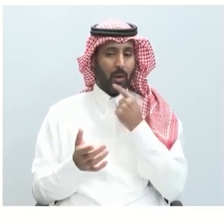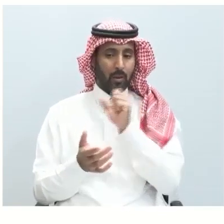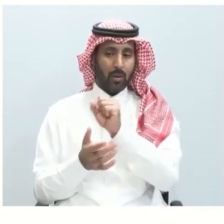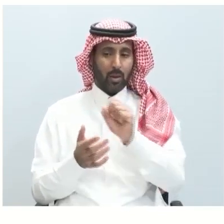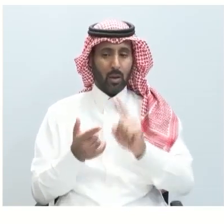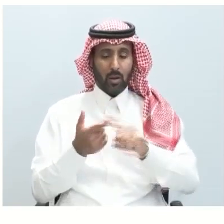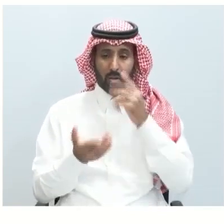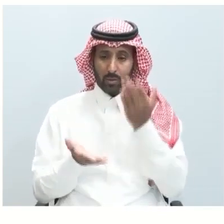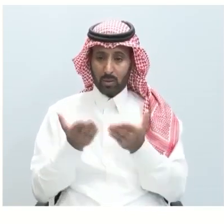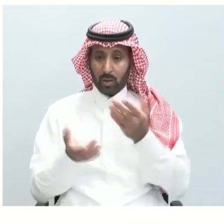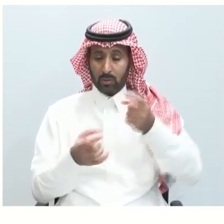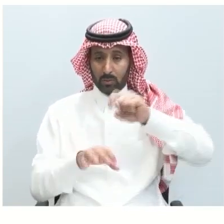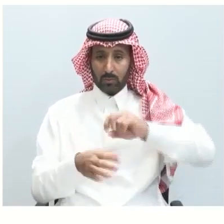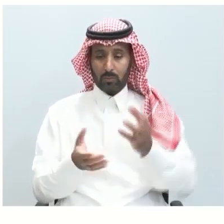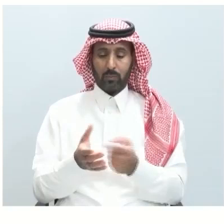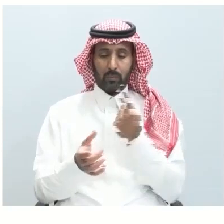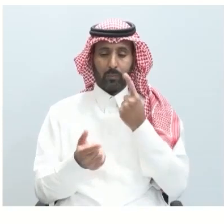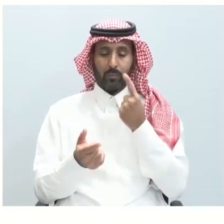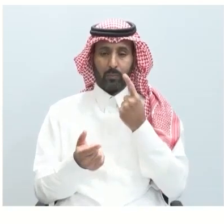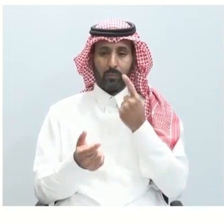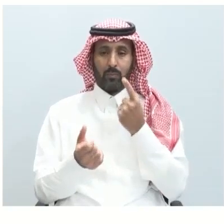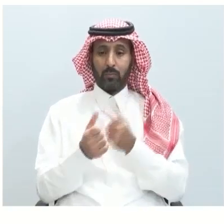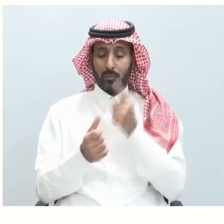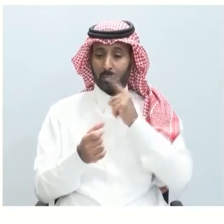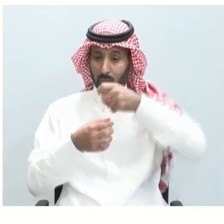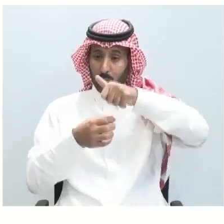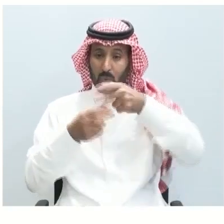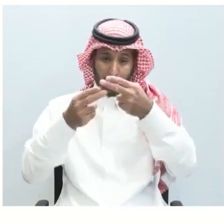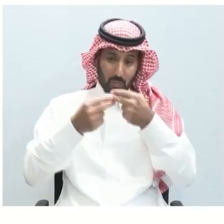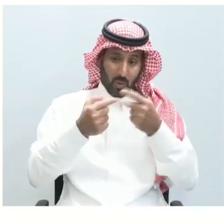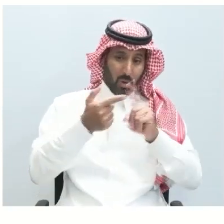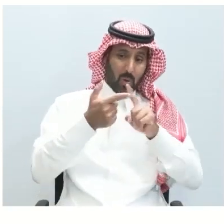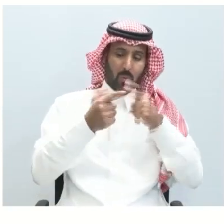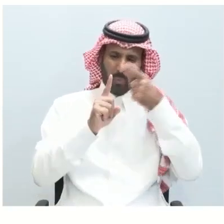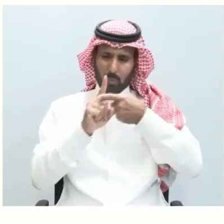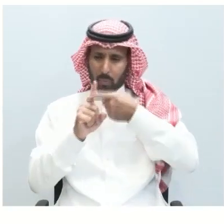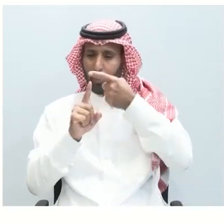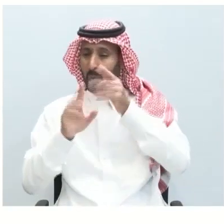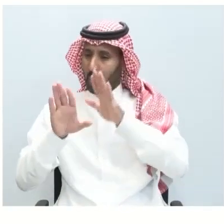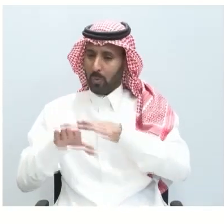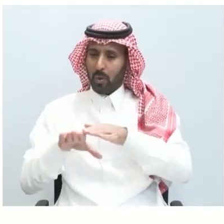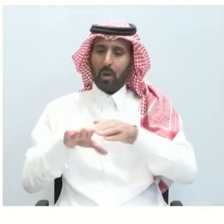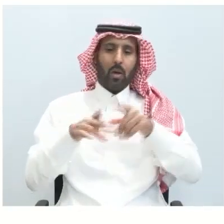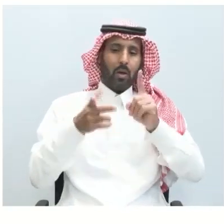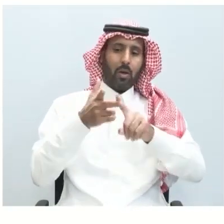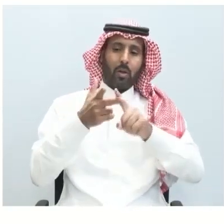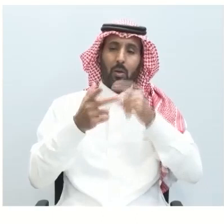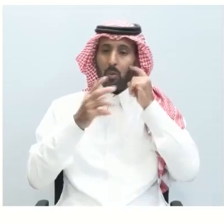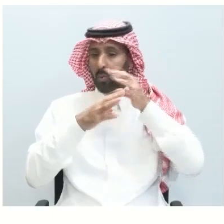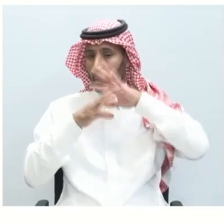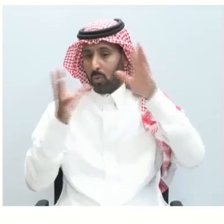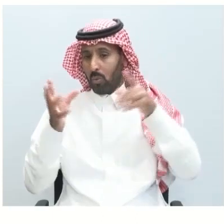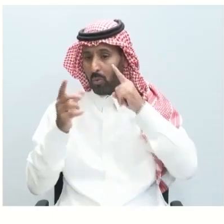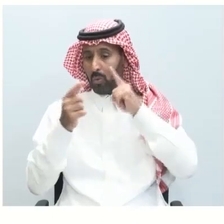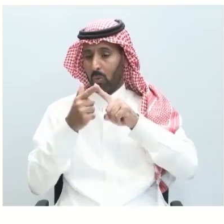الاتزان الكيميائي لابد ان يكون النظام لدي مغلق تكون درجه الحراره فيه ثابته الضغط الجوي